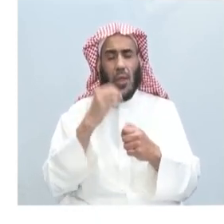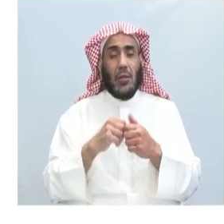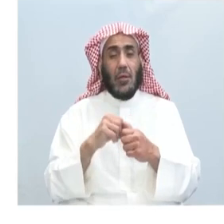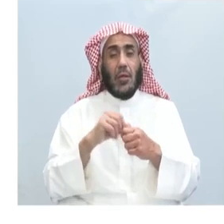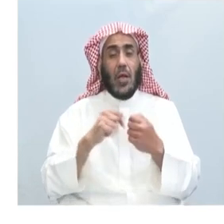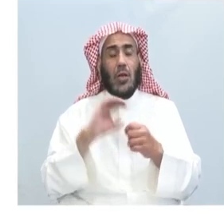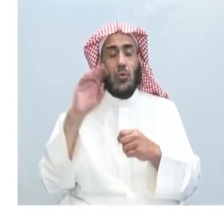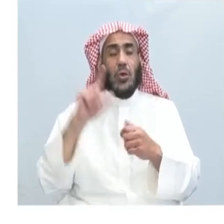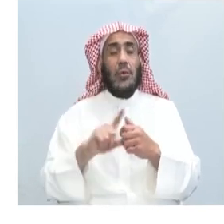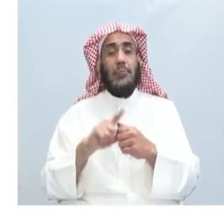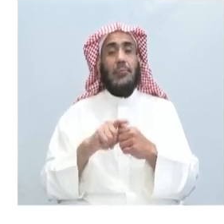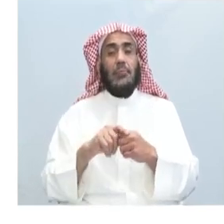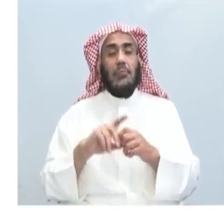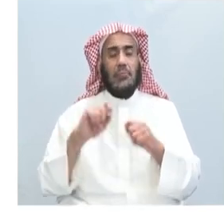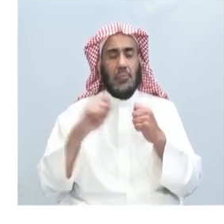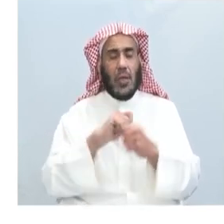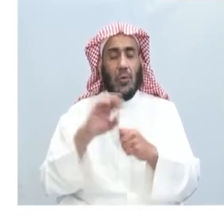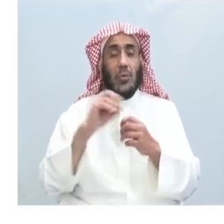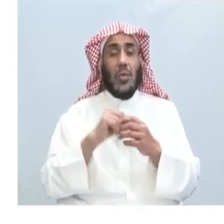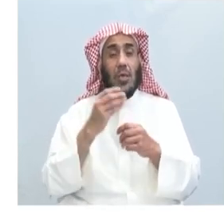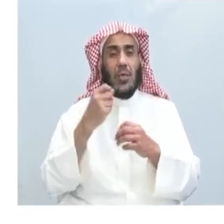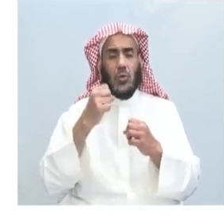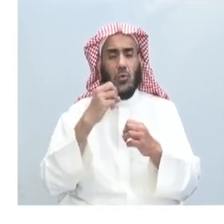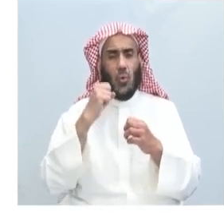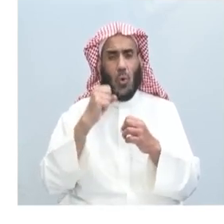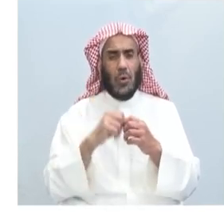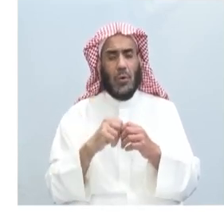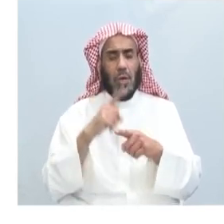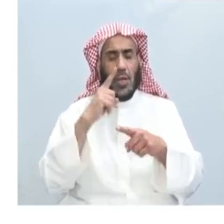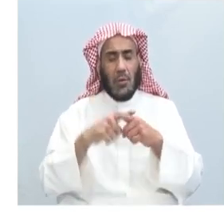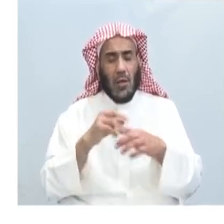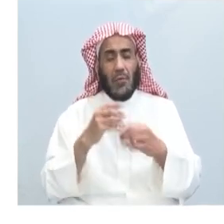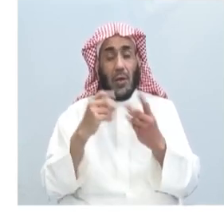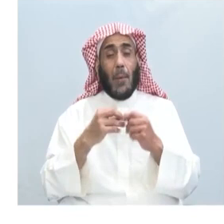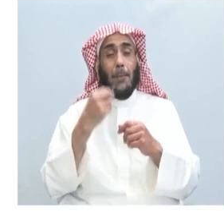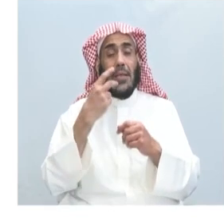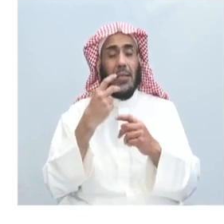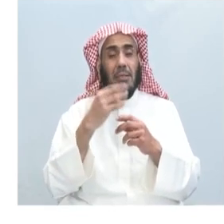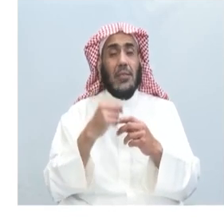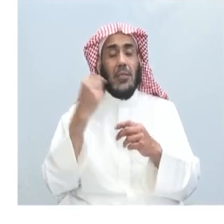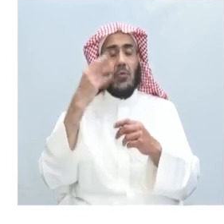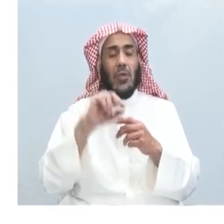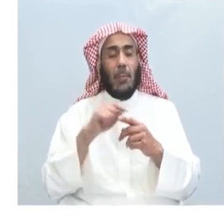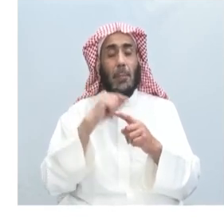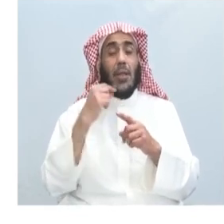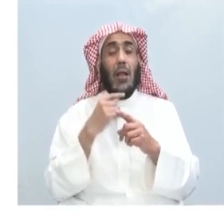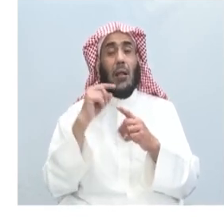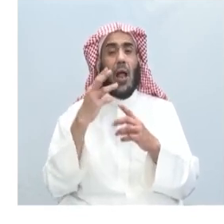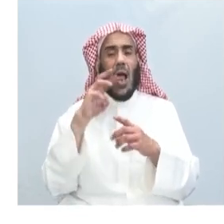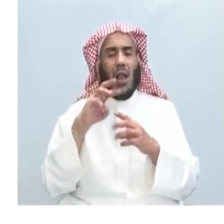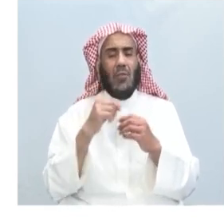على الجول تحويل الجول الى سعر نضربه في الرق رقم 239 من